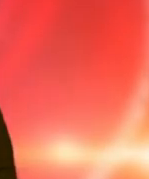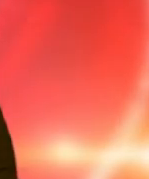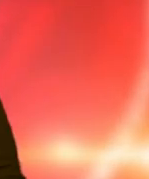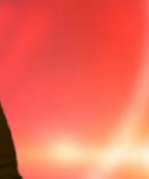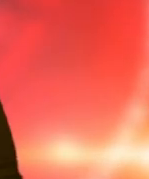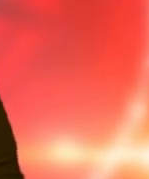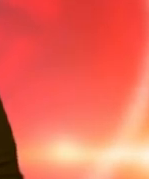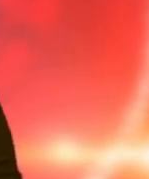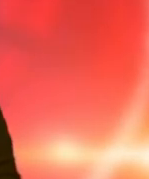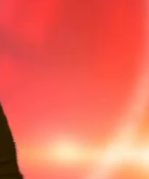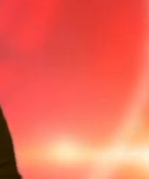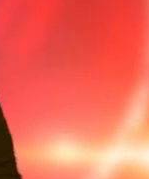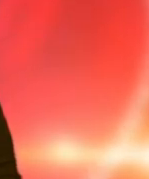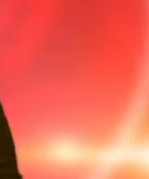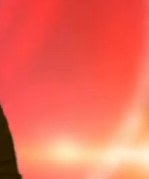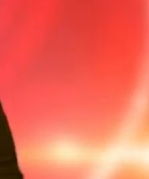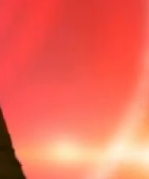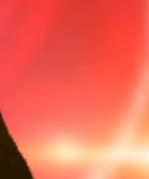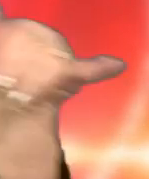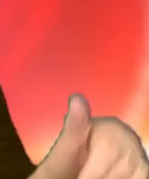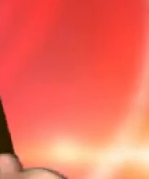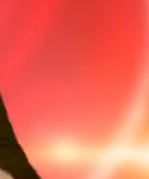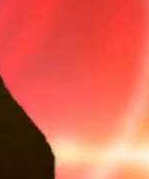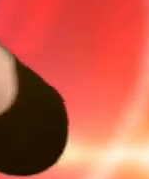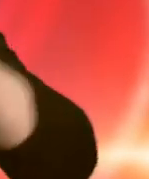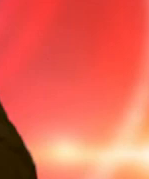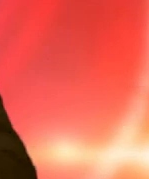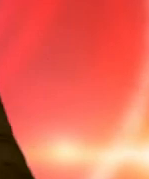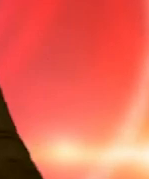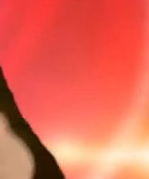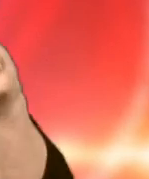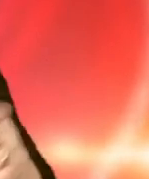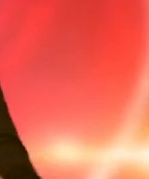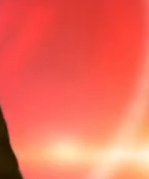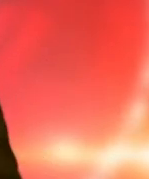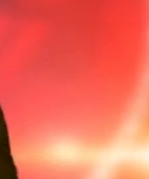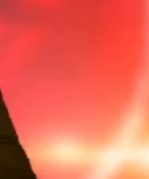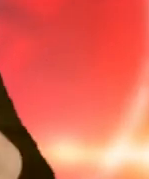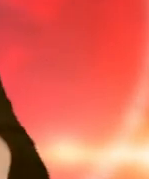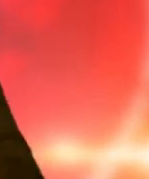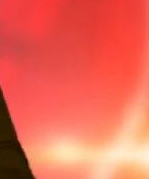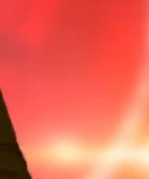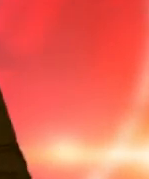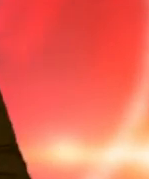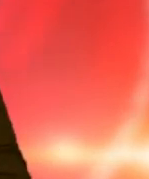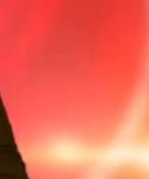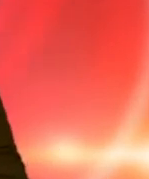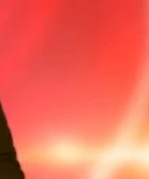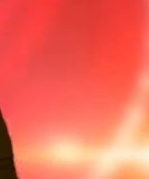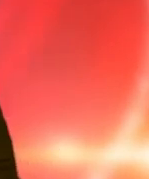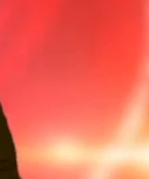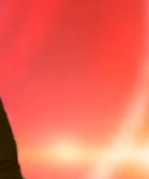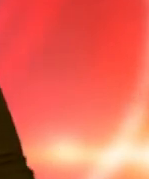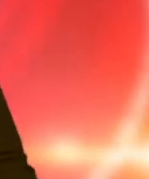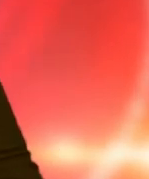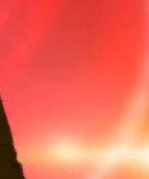La 22 noiembrie 2020 s-a desfășurat tombola aniversară a Centrului Comercial Piramida Market din Cimișlia.